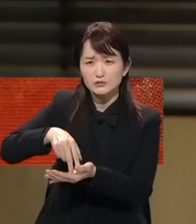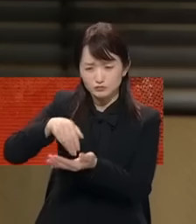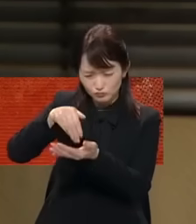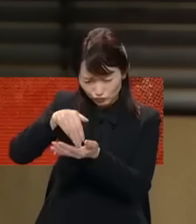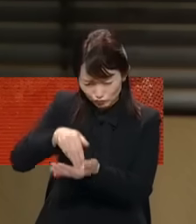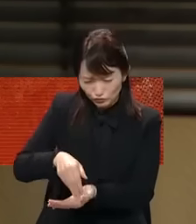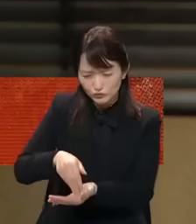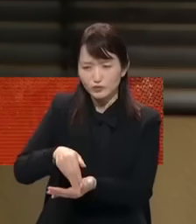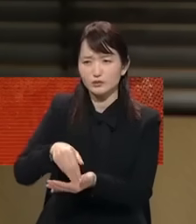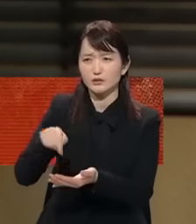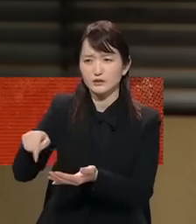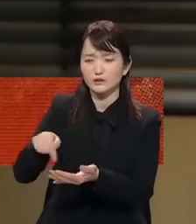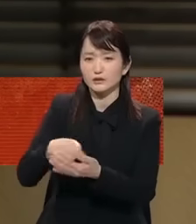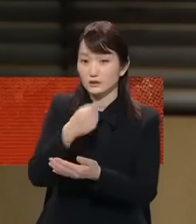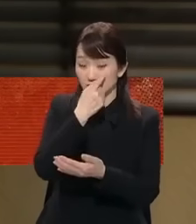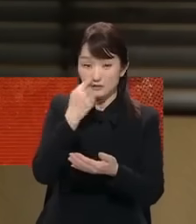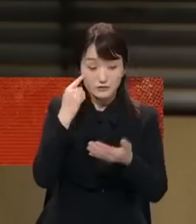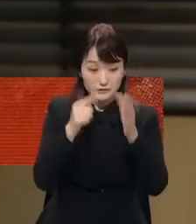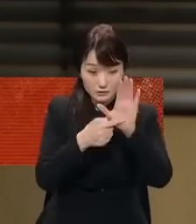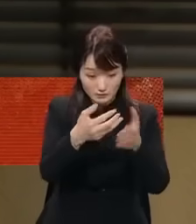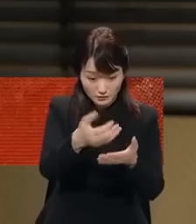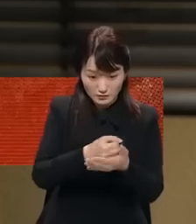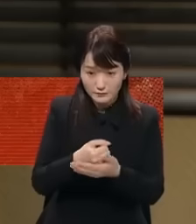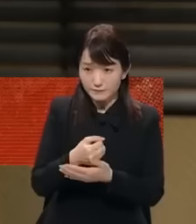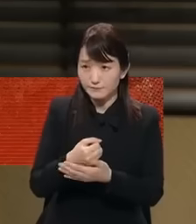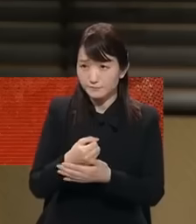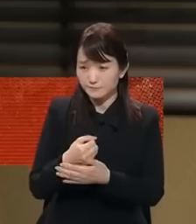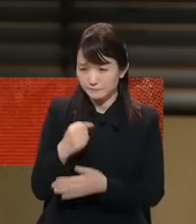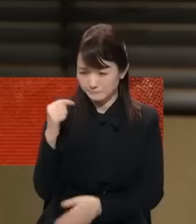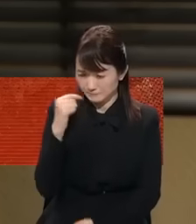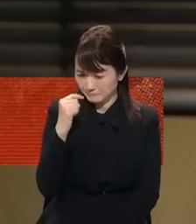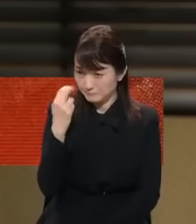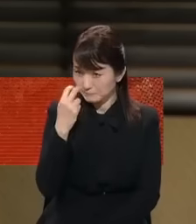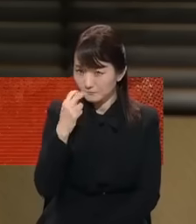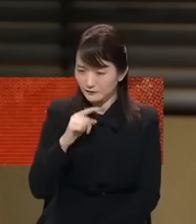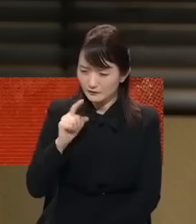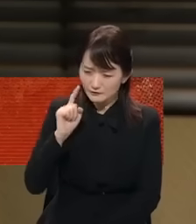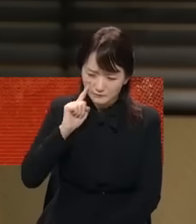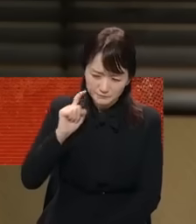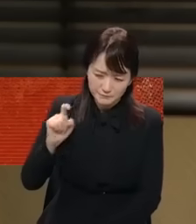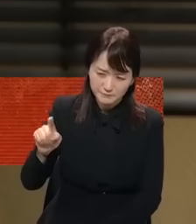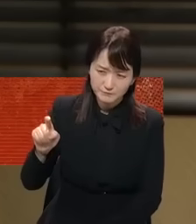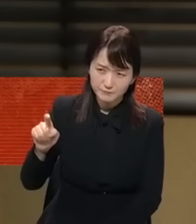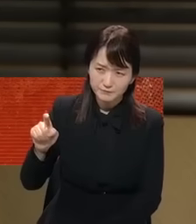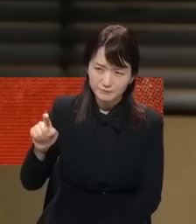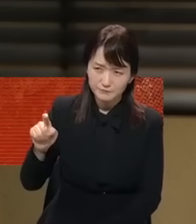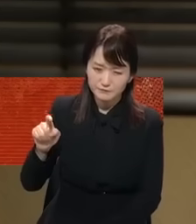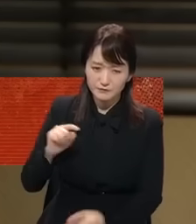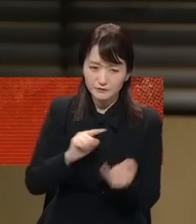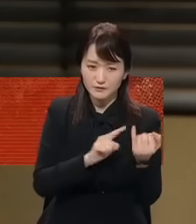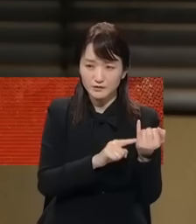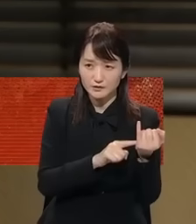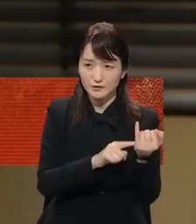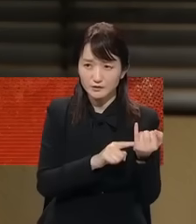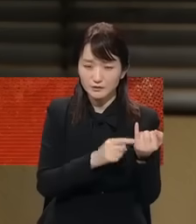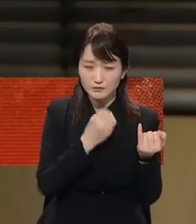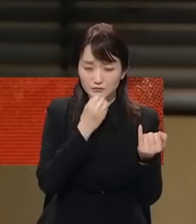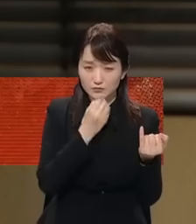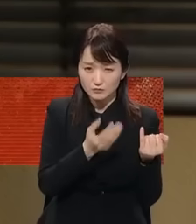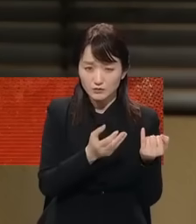엄격한 증거를 가지고 입증을 해야 하는 거죠 의심스럽다고 했었을 때는 오히려 피고인의 으로 해야 되는게 우리 형사